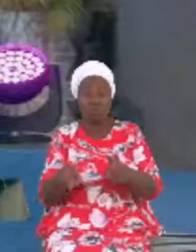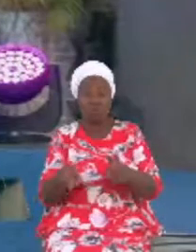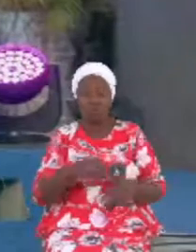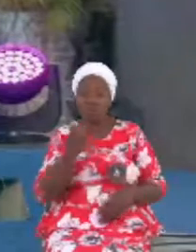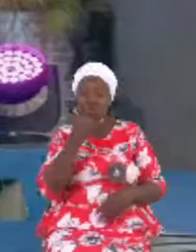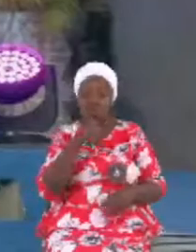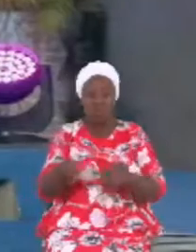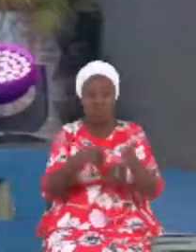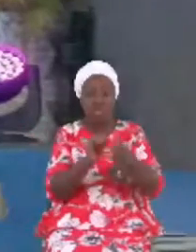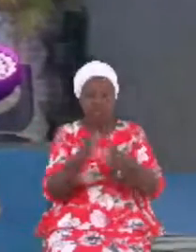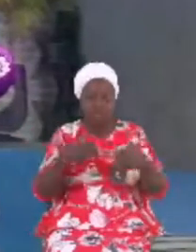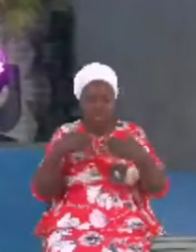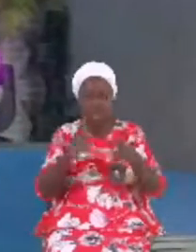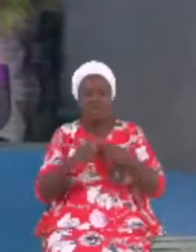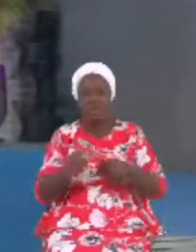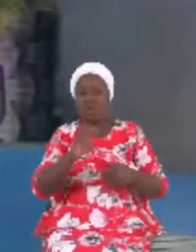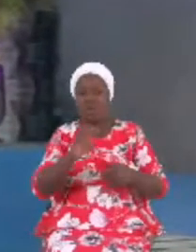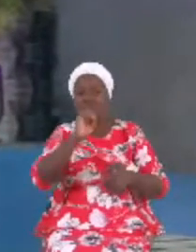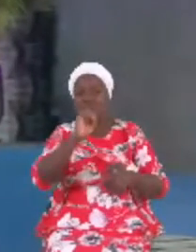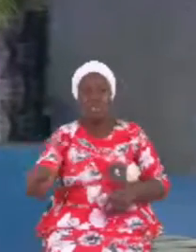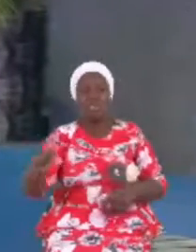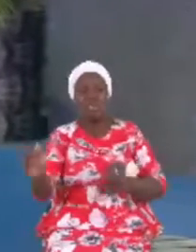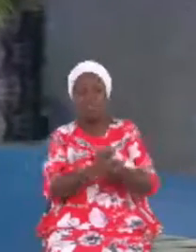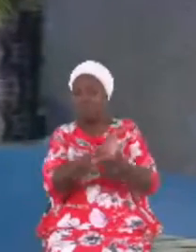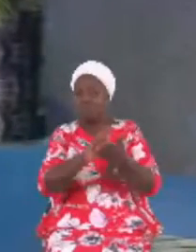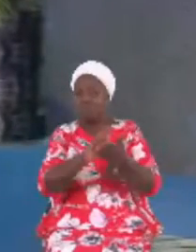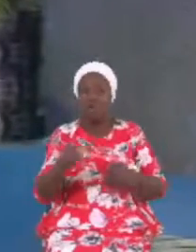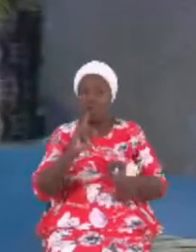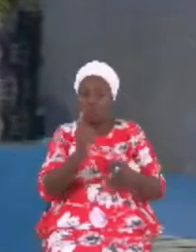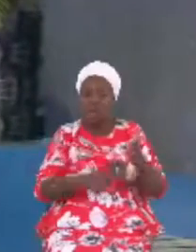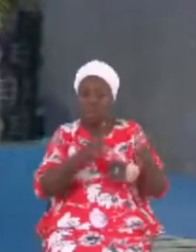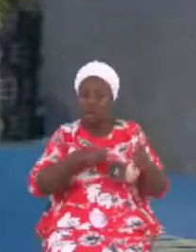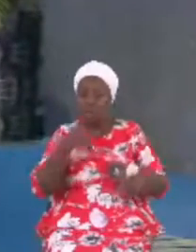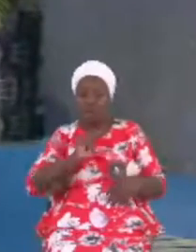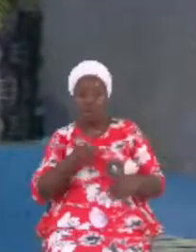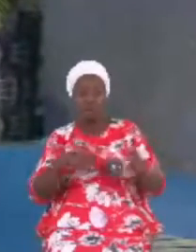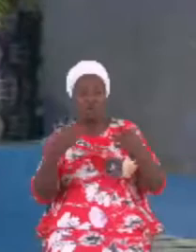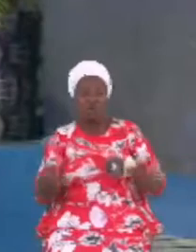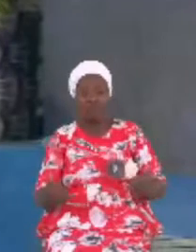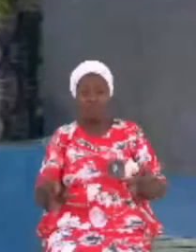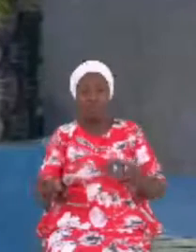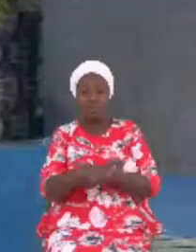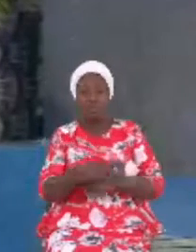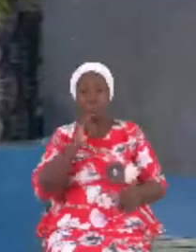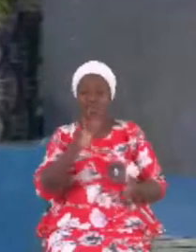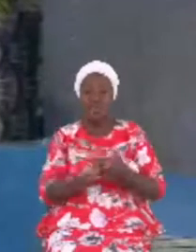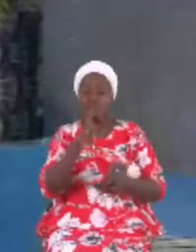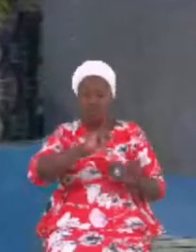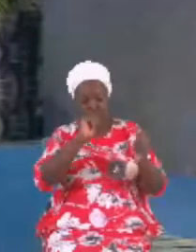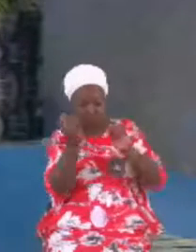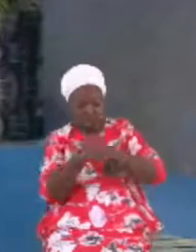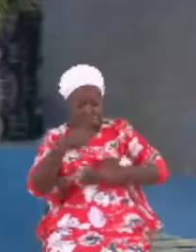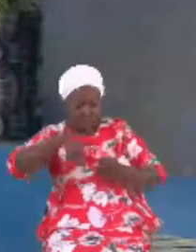te conduira à la perdition éternelle? Ce que Dieu dit aujourd'hui, fais marche arrière. Et comme tu fais marche arrière, tu suis la